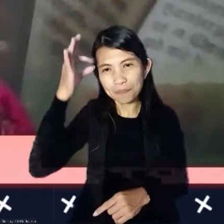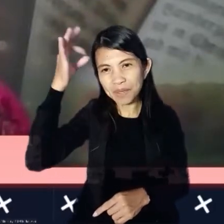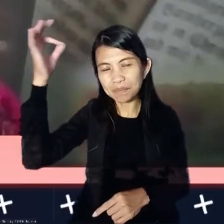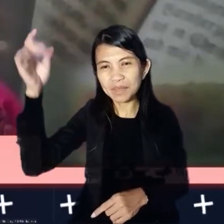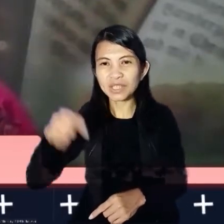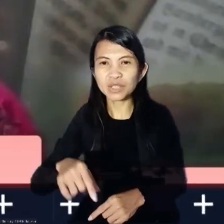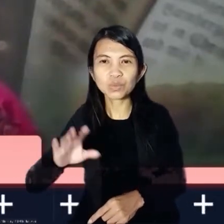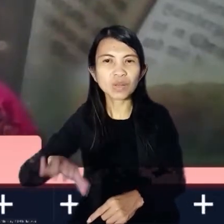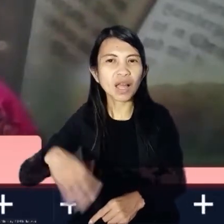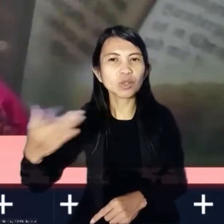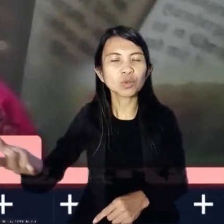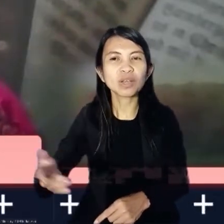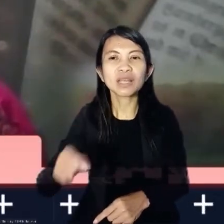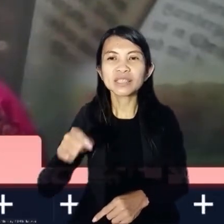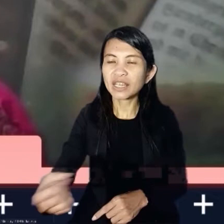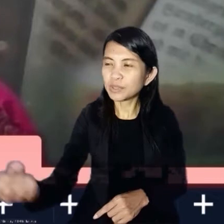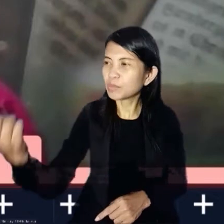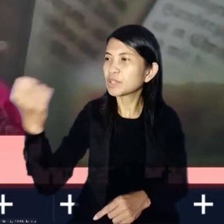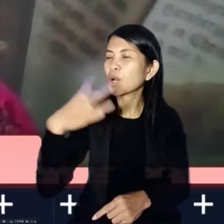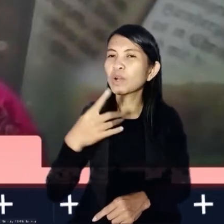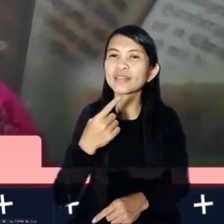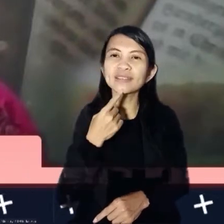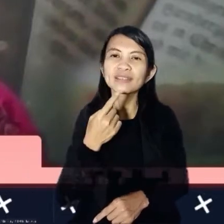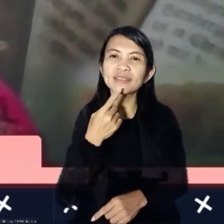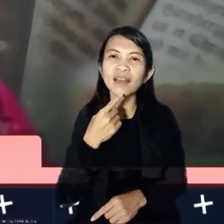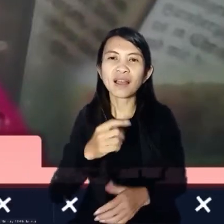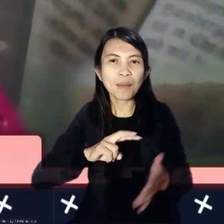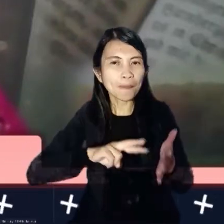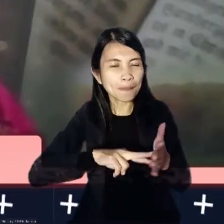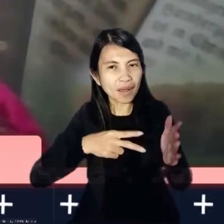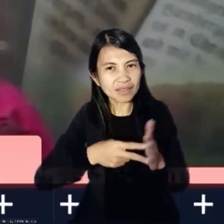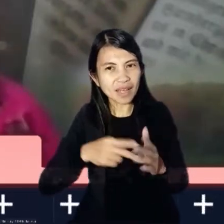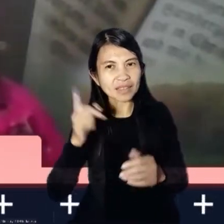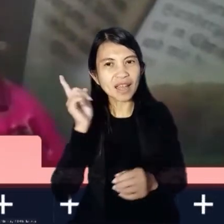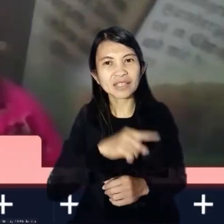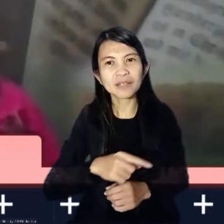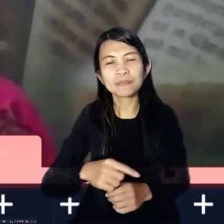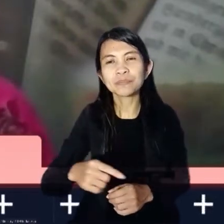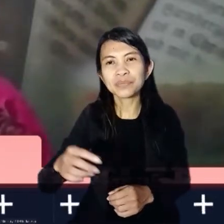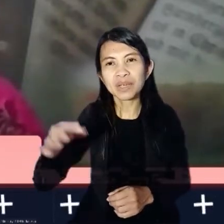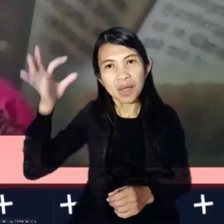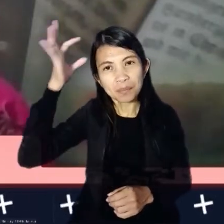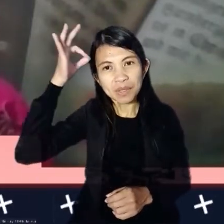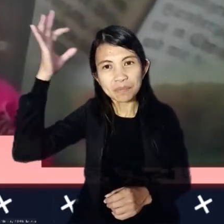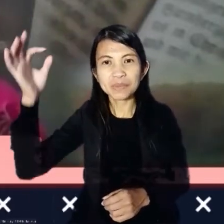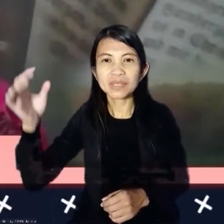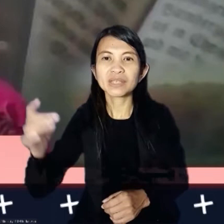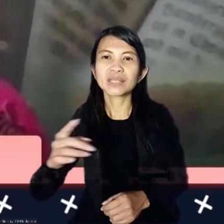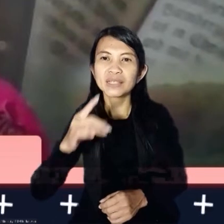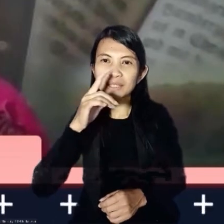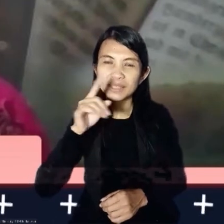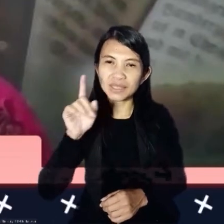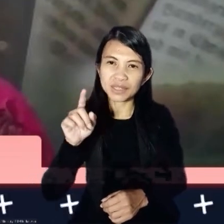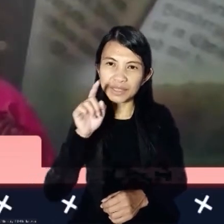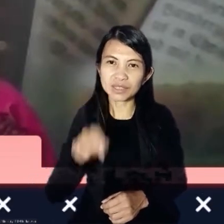diberitahukan tentang makna dari mimpi tersebut kalau kita baca mulai